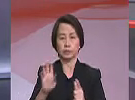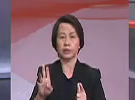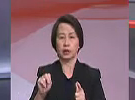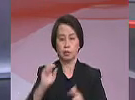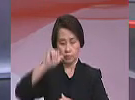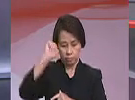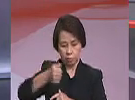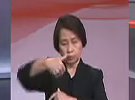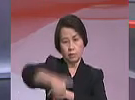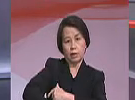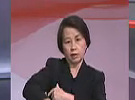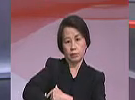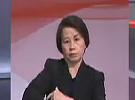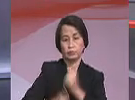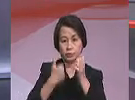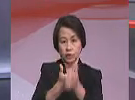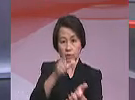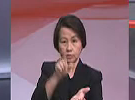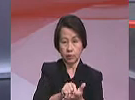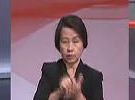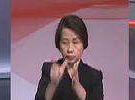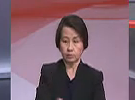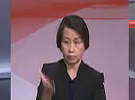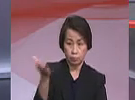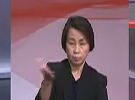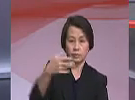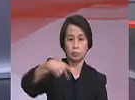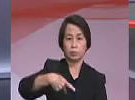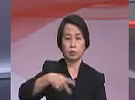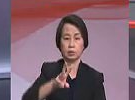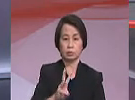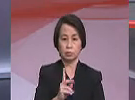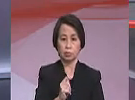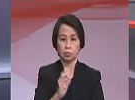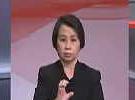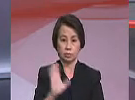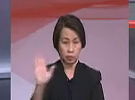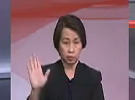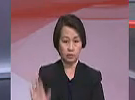esok. Laporan lanjut bersama wartawan Dian Fatiha Maknoh di PWTC. Silakan Dian.